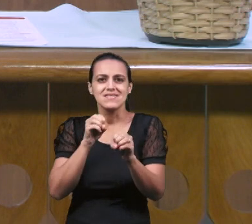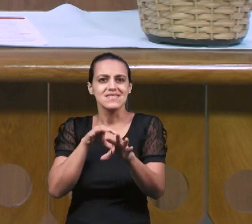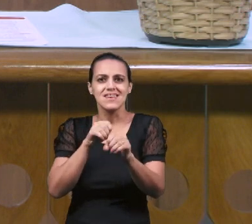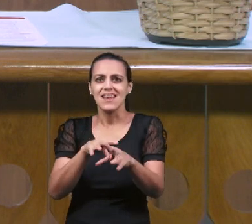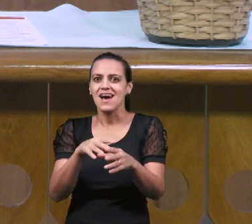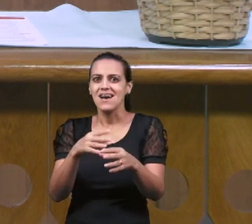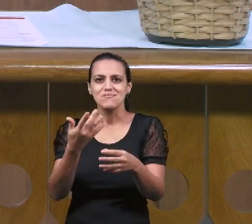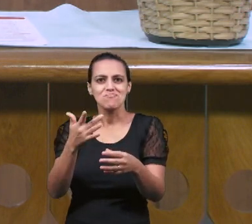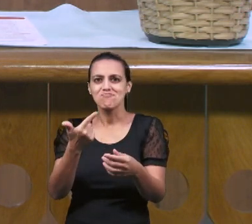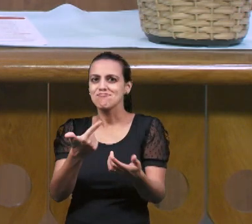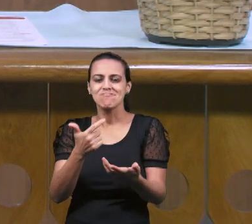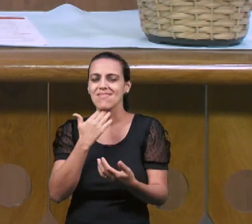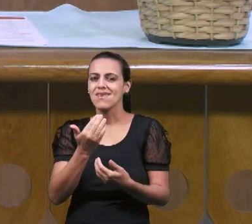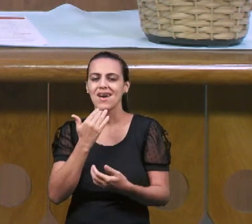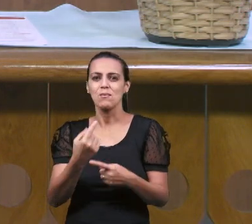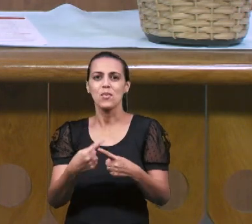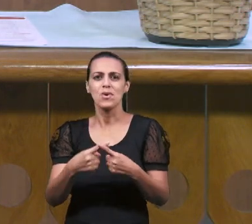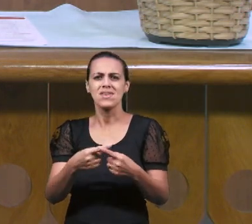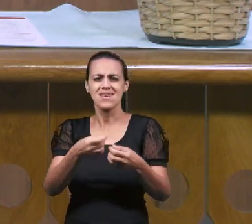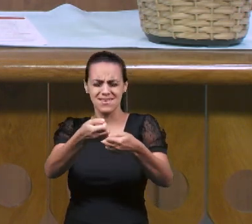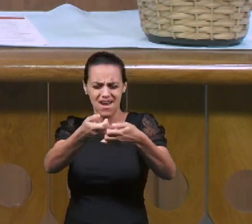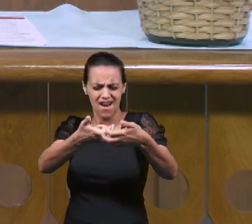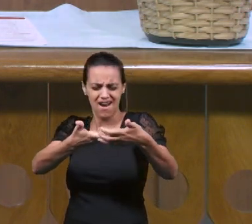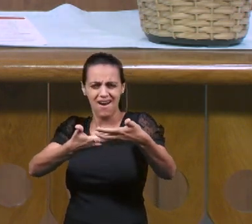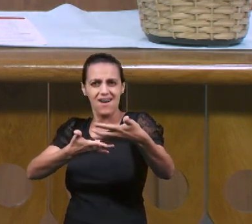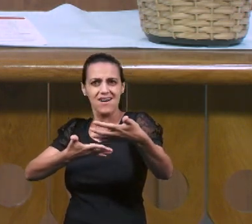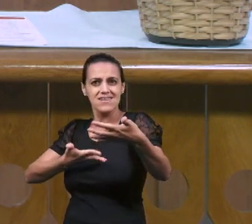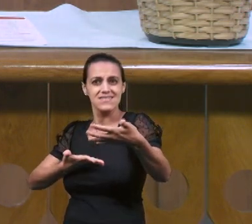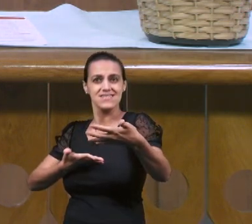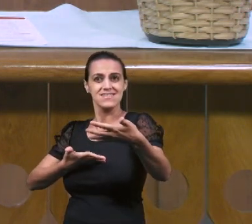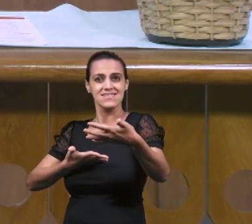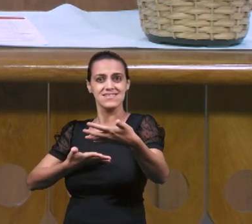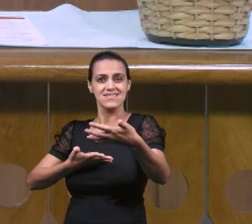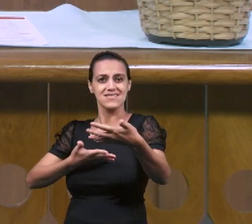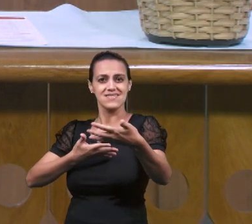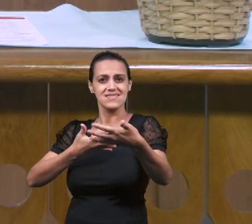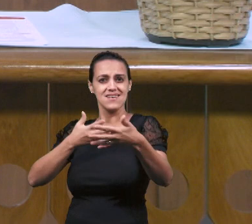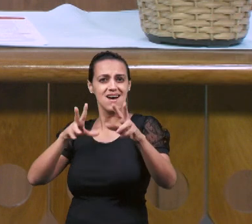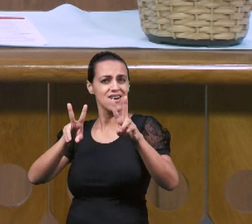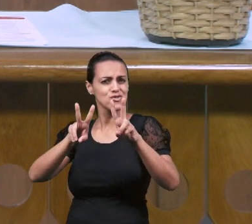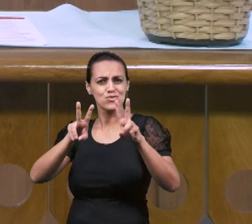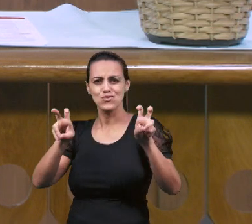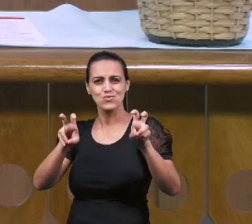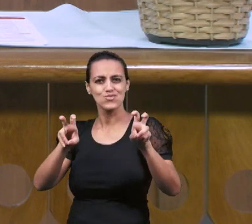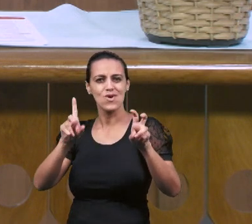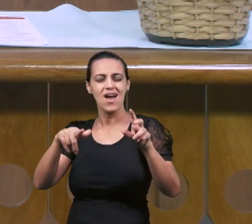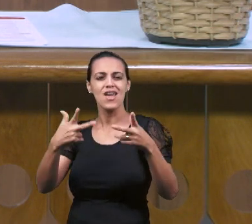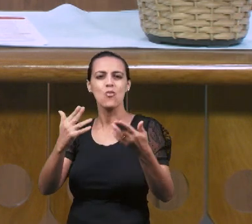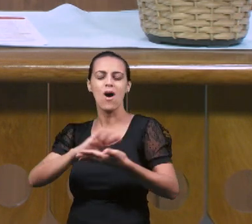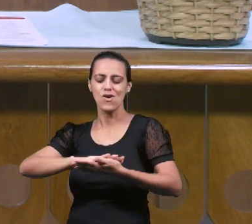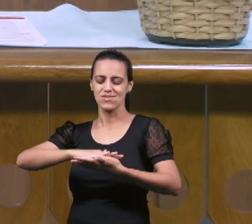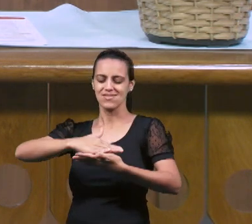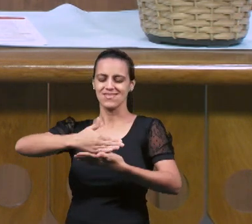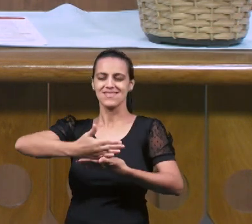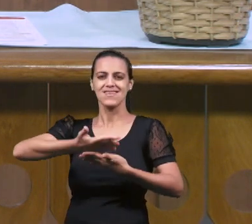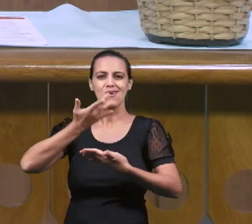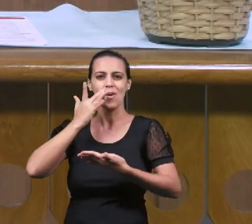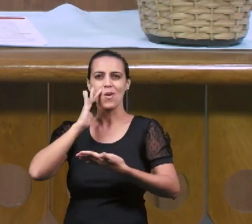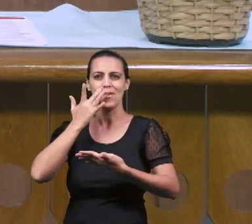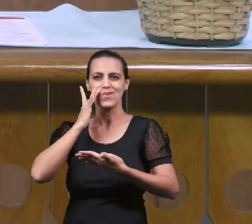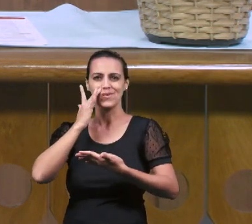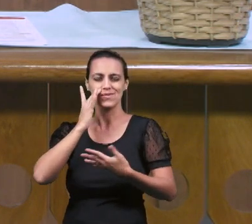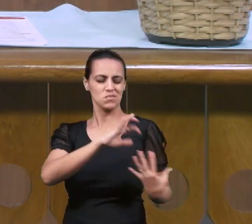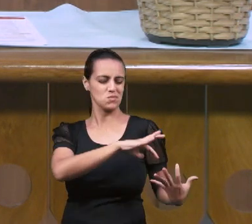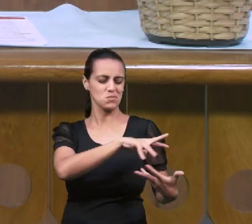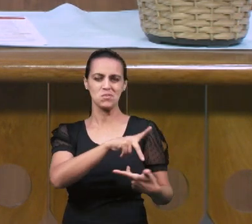tellement de choses. Nous avons découvert, mes frères, un trésor que le monde ne connaît pas. Donc nous